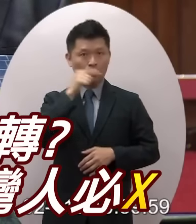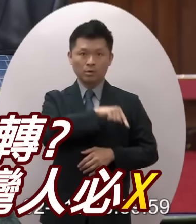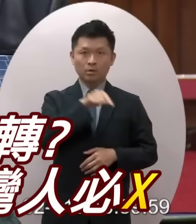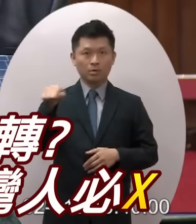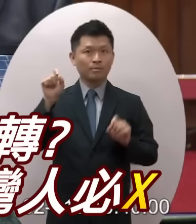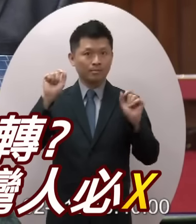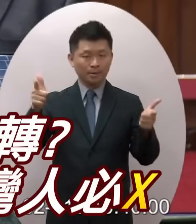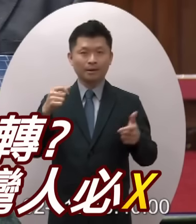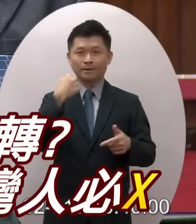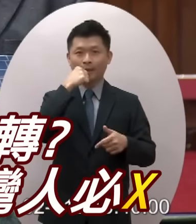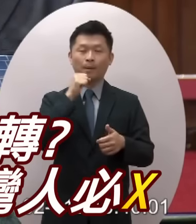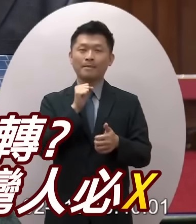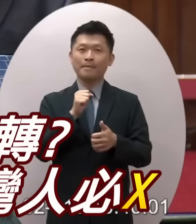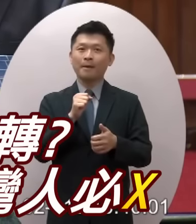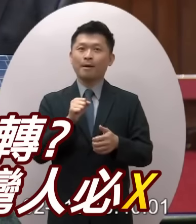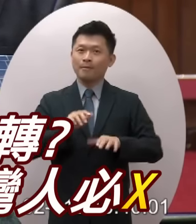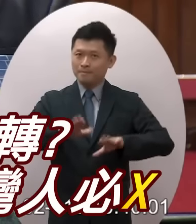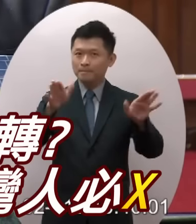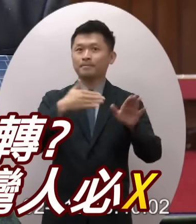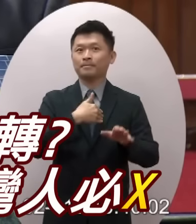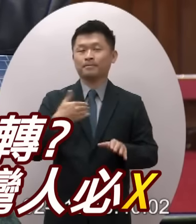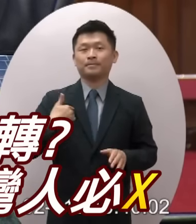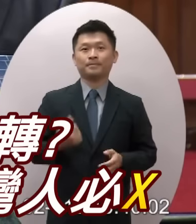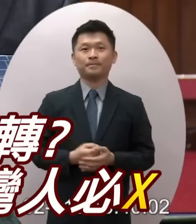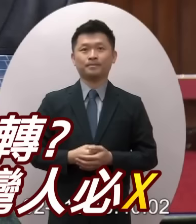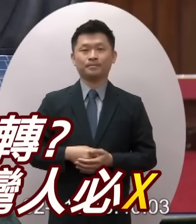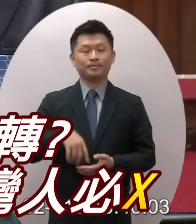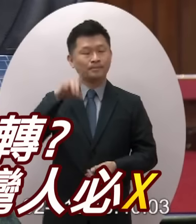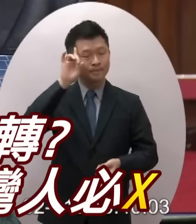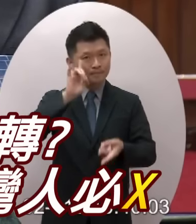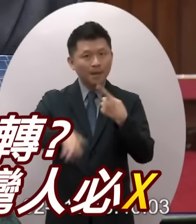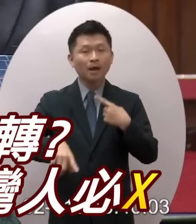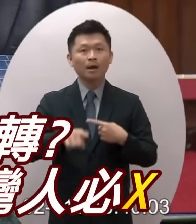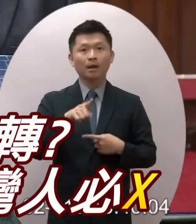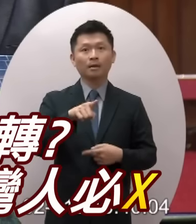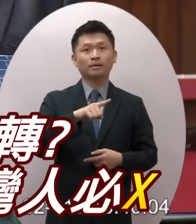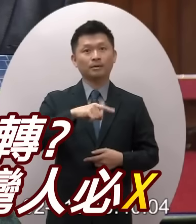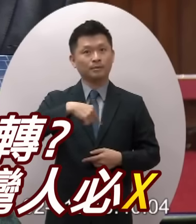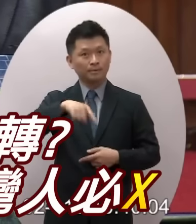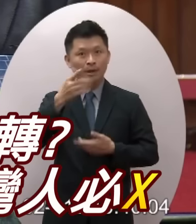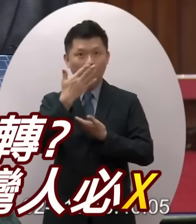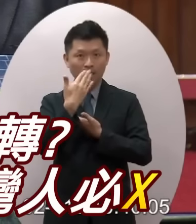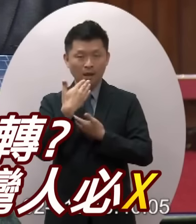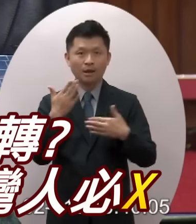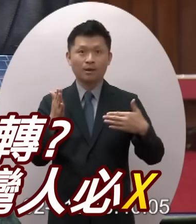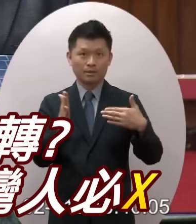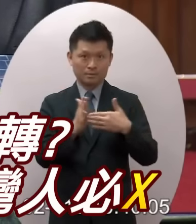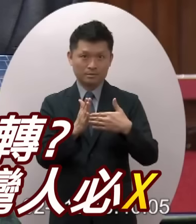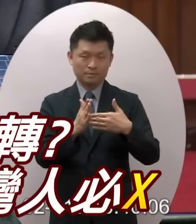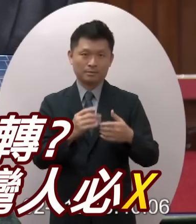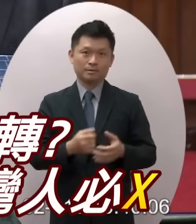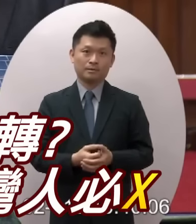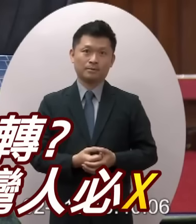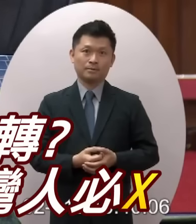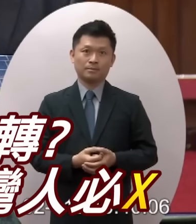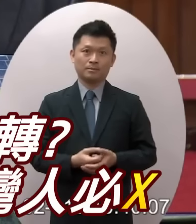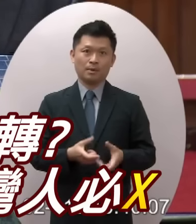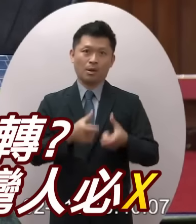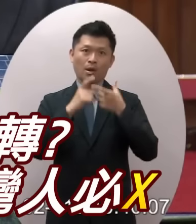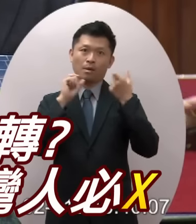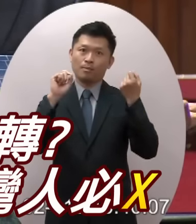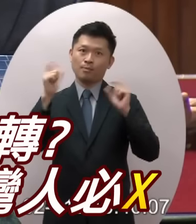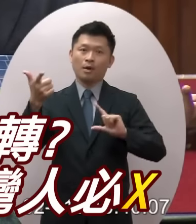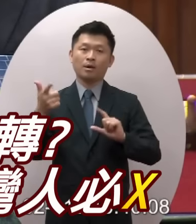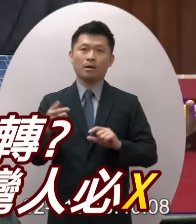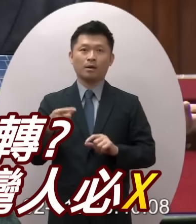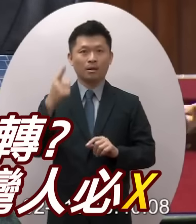台湾有救啊！那个殊不知你回去吃一顿饭，我操！你怎